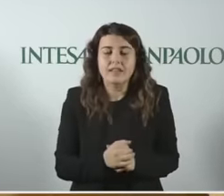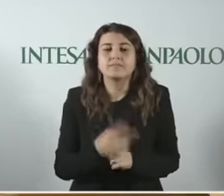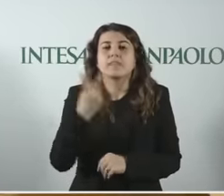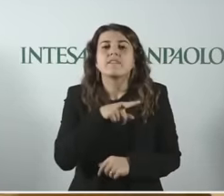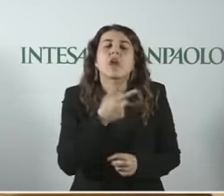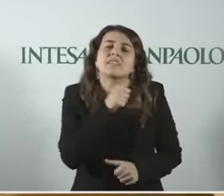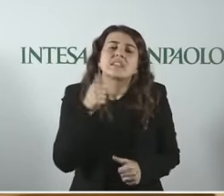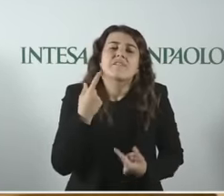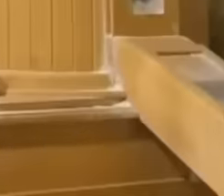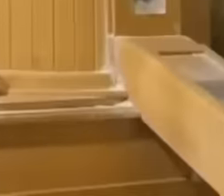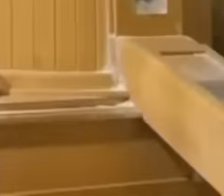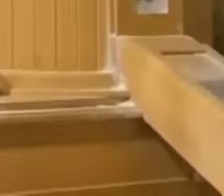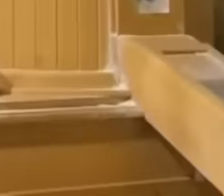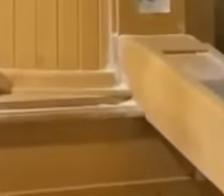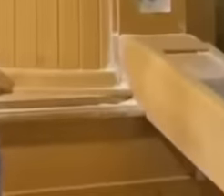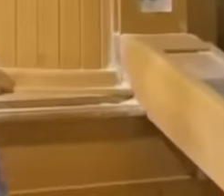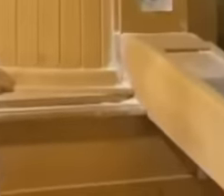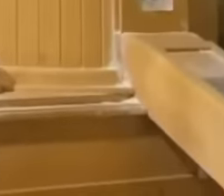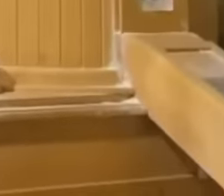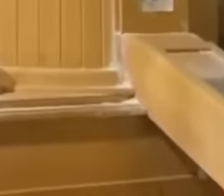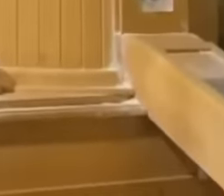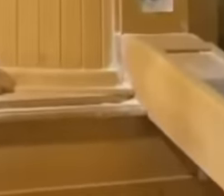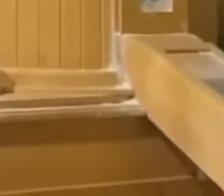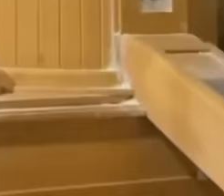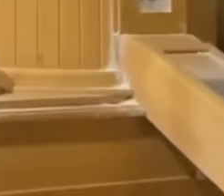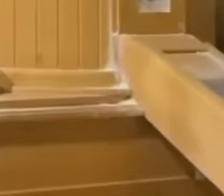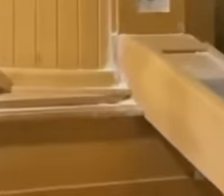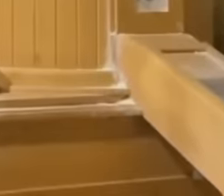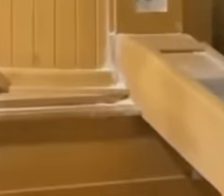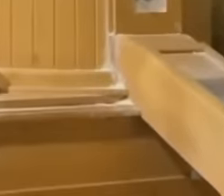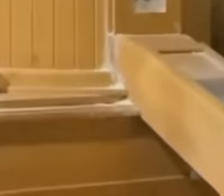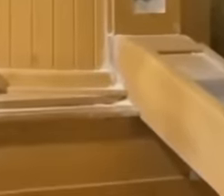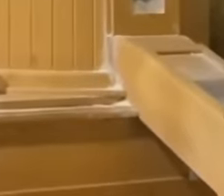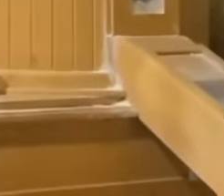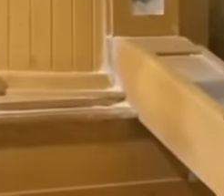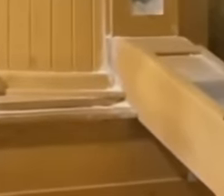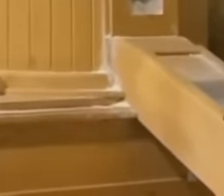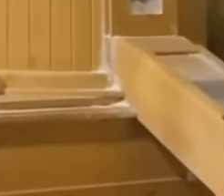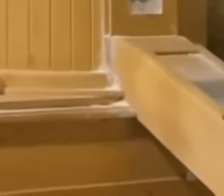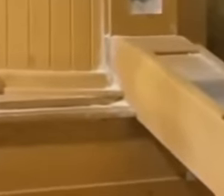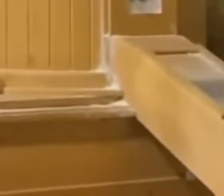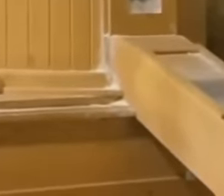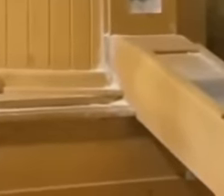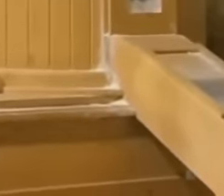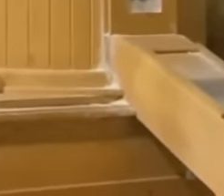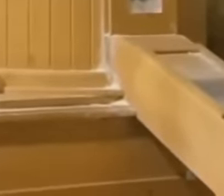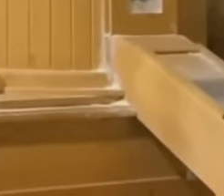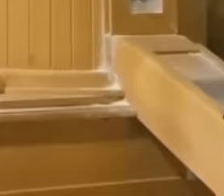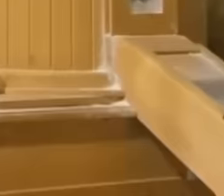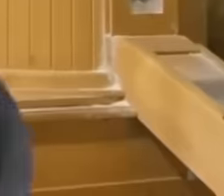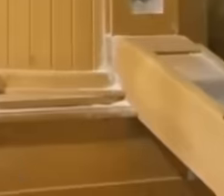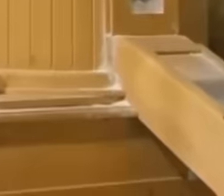per difendere il territorio e di macinazione anche dell'arte del pane volevo chiederle quindi l'importanza del grano nella storia dei